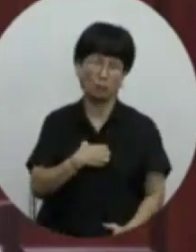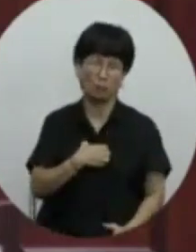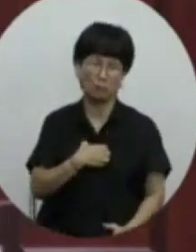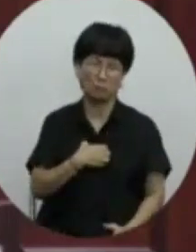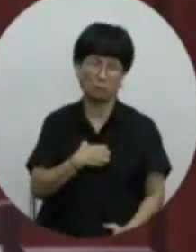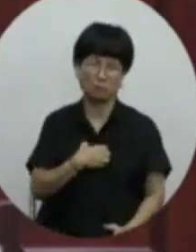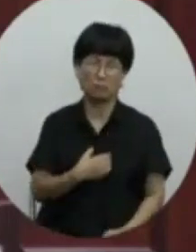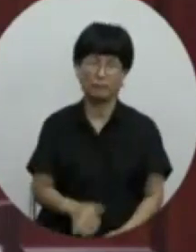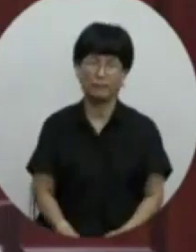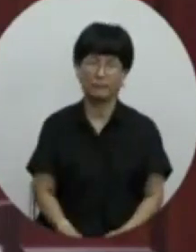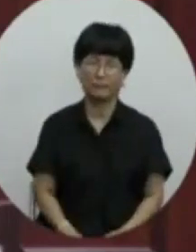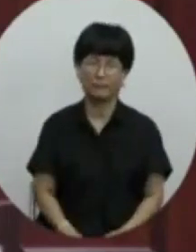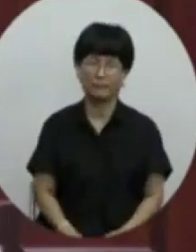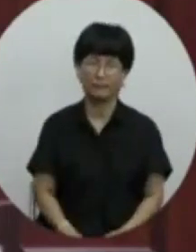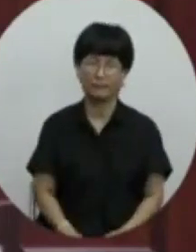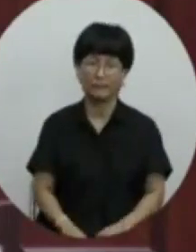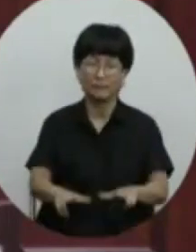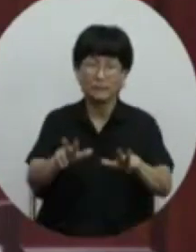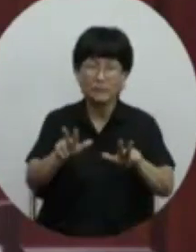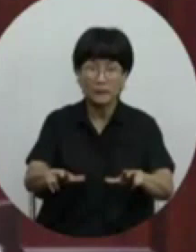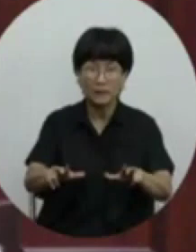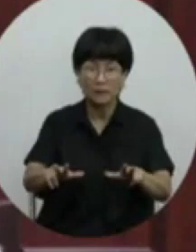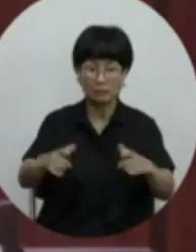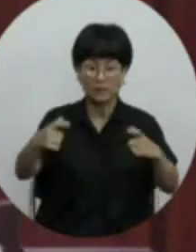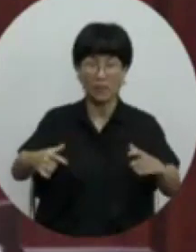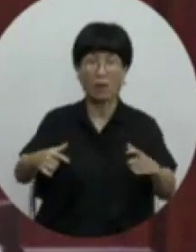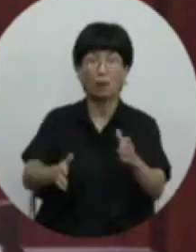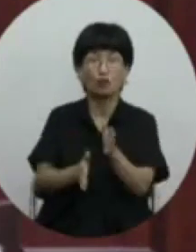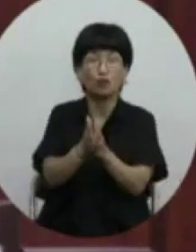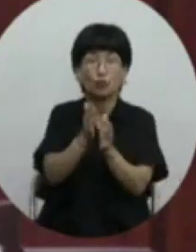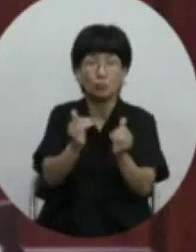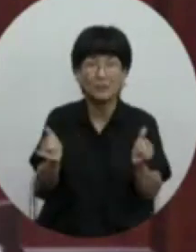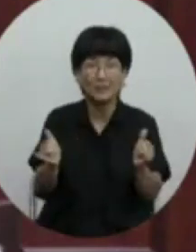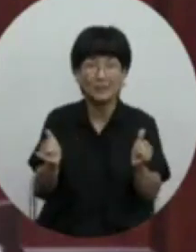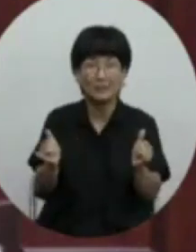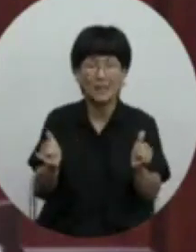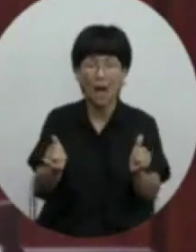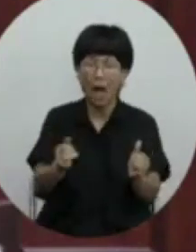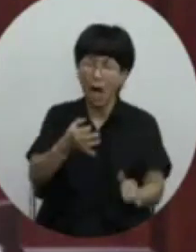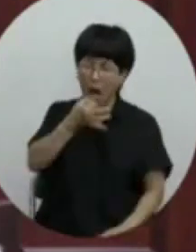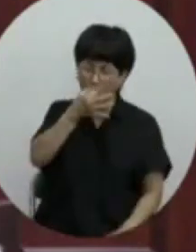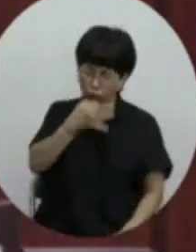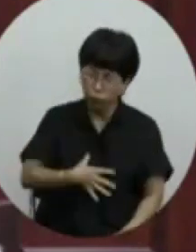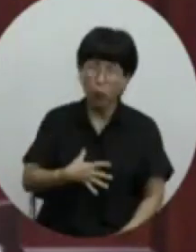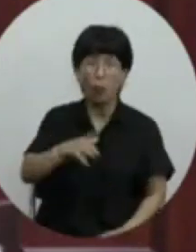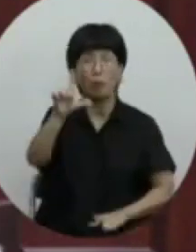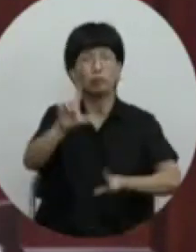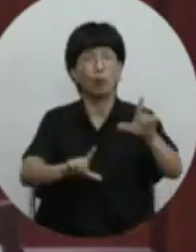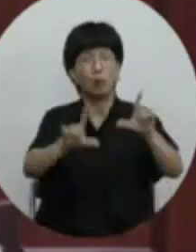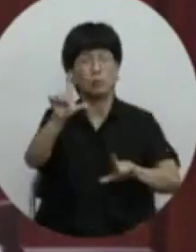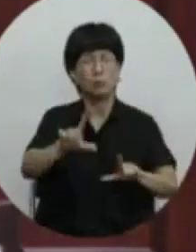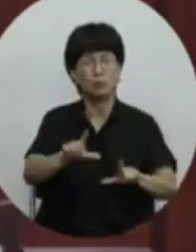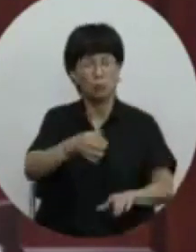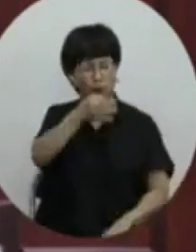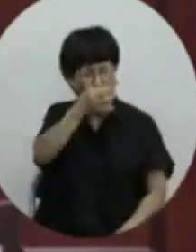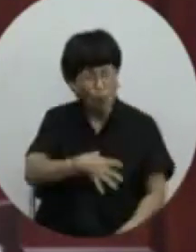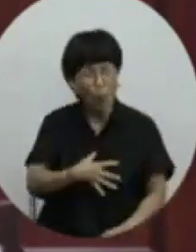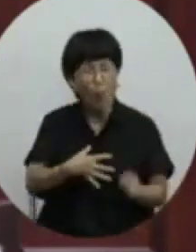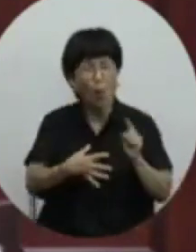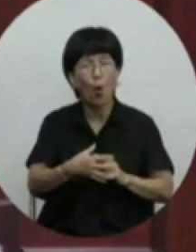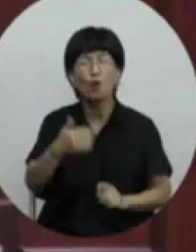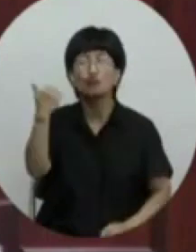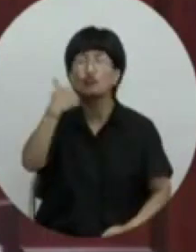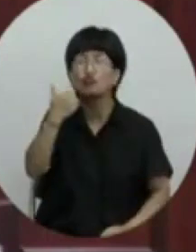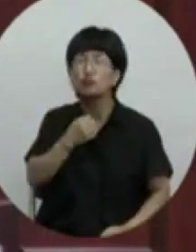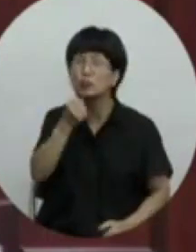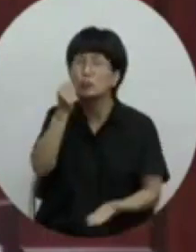생각합니다. 지금 우리 지역 주민들의 힘겨워하고 있습니다. 그 고통을 어디에